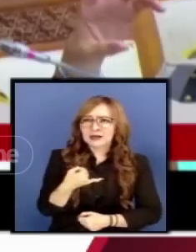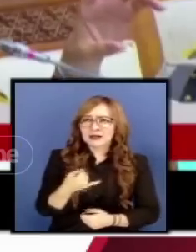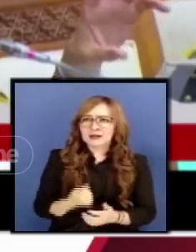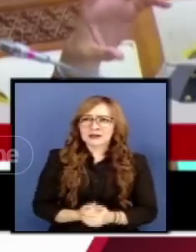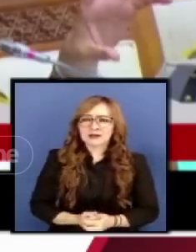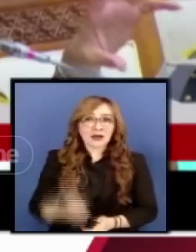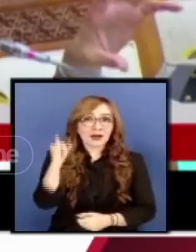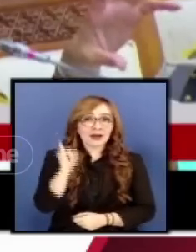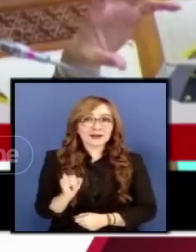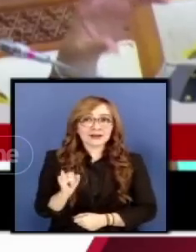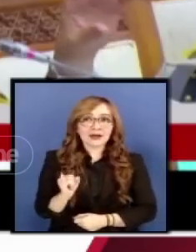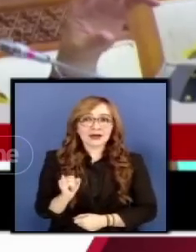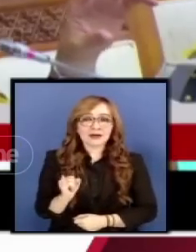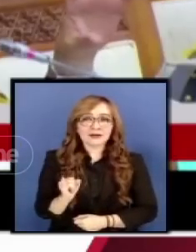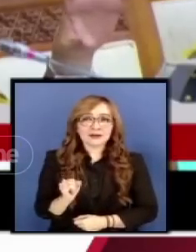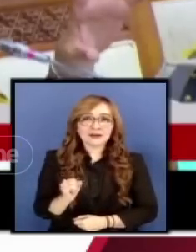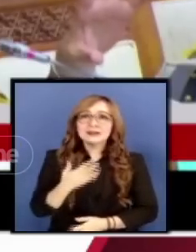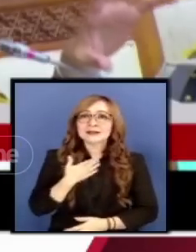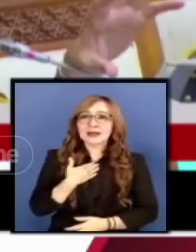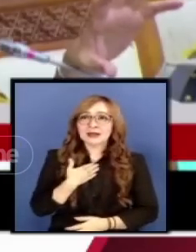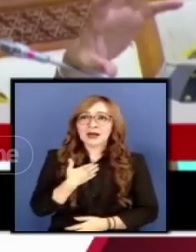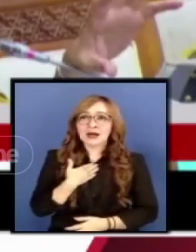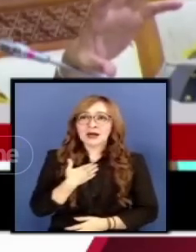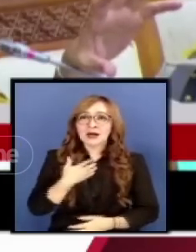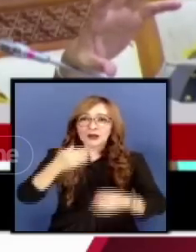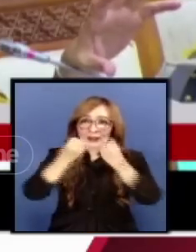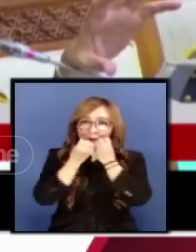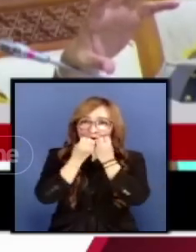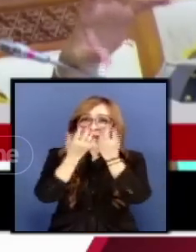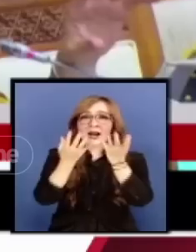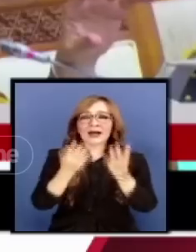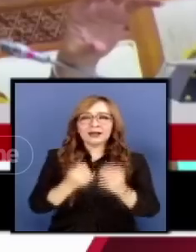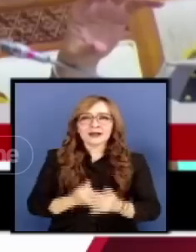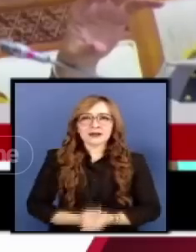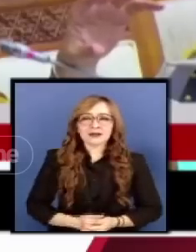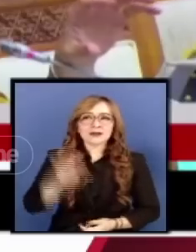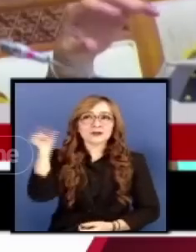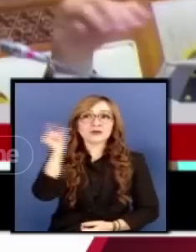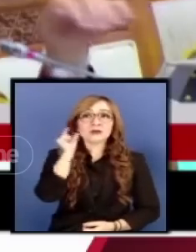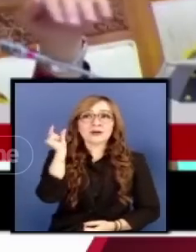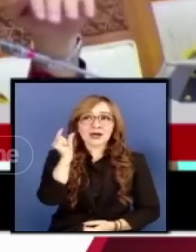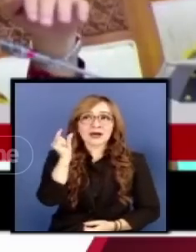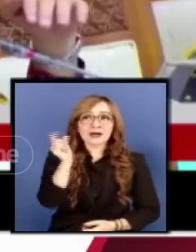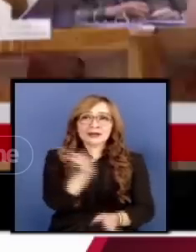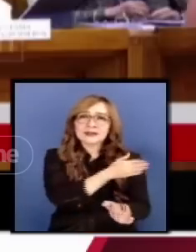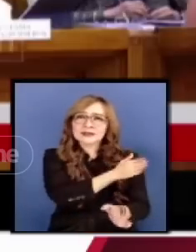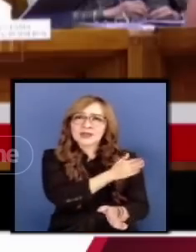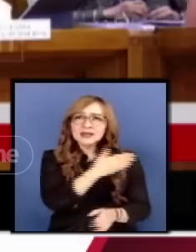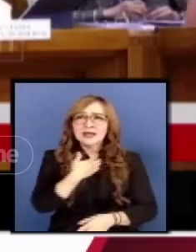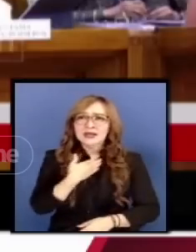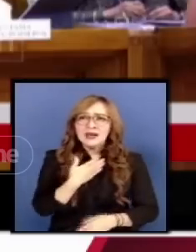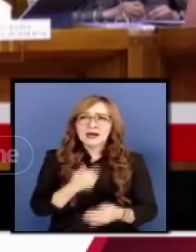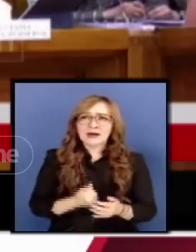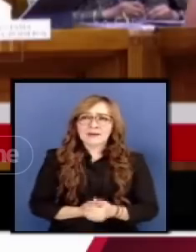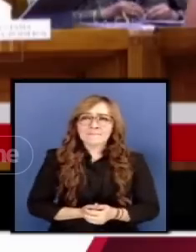ada penyebab-penyebab itu, akhirnya saya kemukakan seperti itu. Pertama, bahwa di sebelah saya itu menyalah-nyalahkan Bu